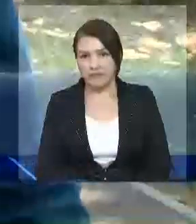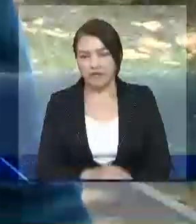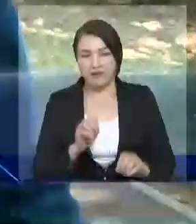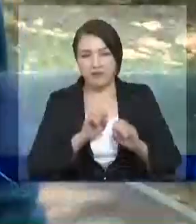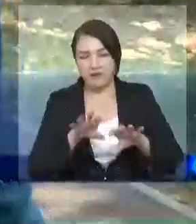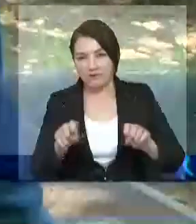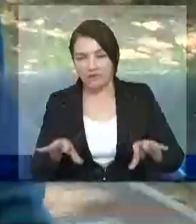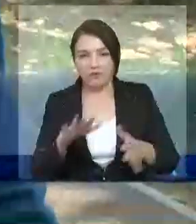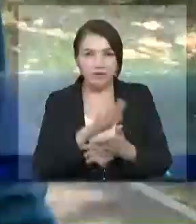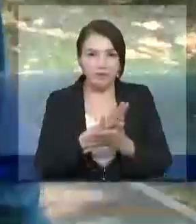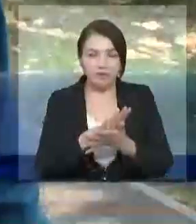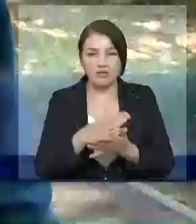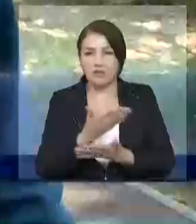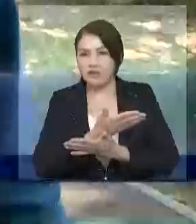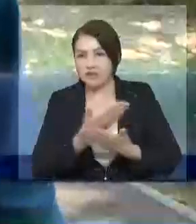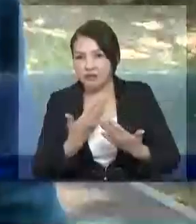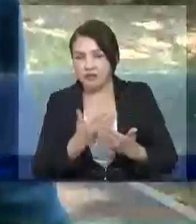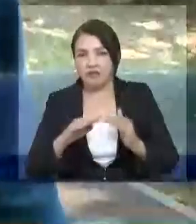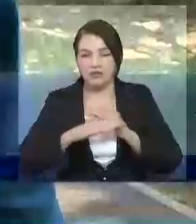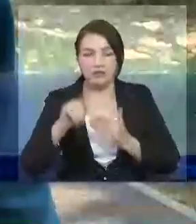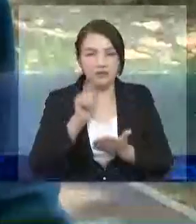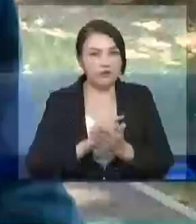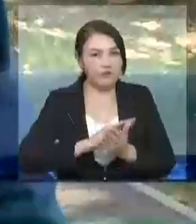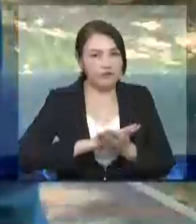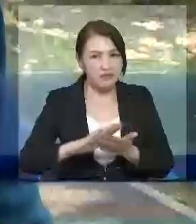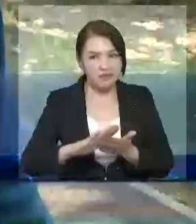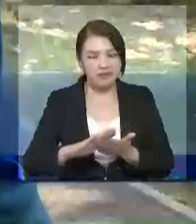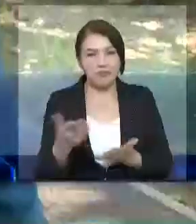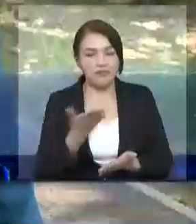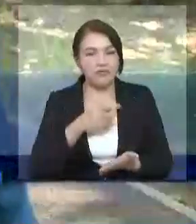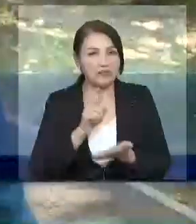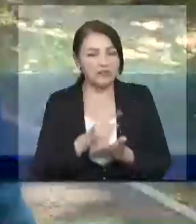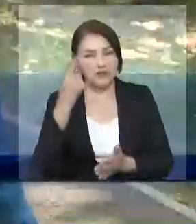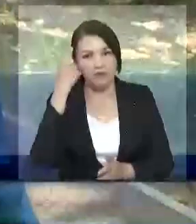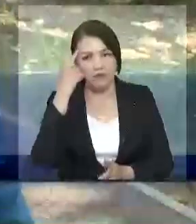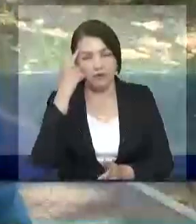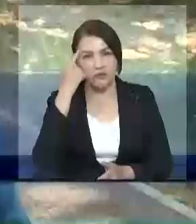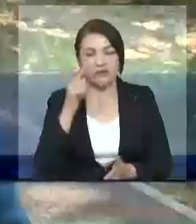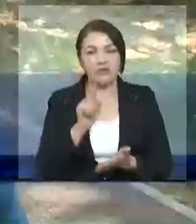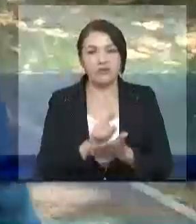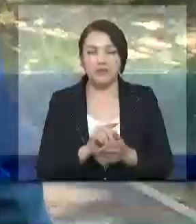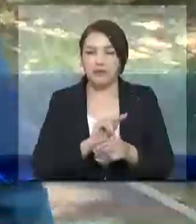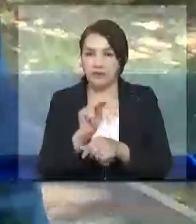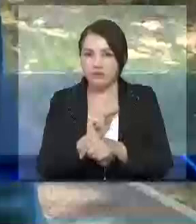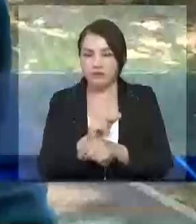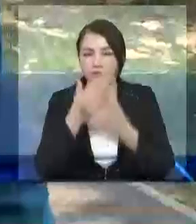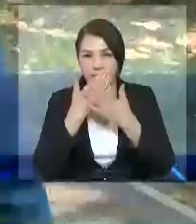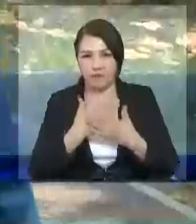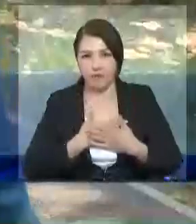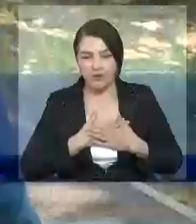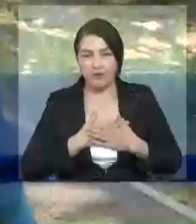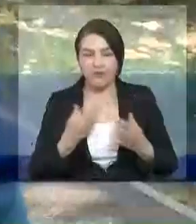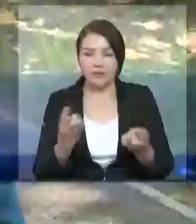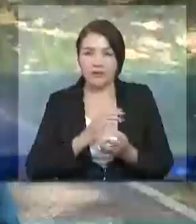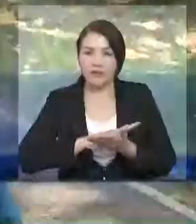разброса мусора, даже бытового, нету. Степь должна быть чистая. Об этом мы должны напомнить. Должны прививать любовь,